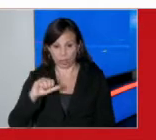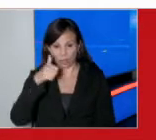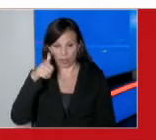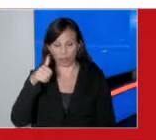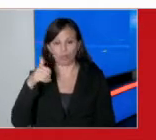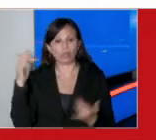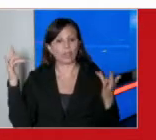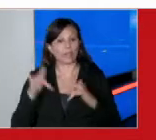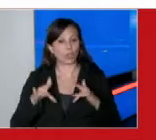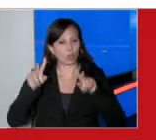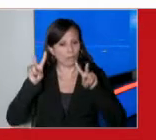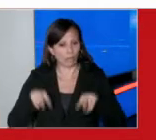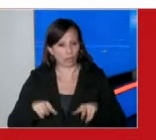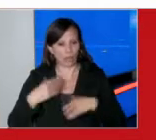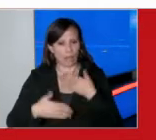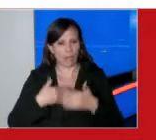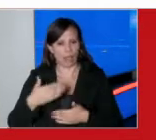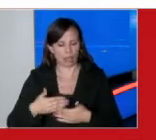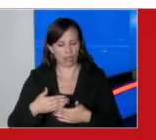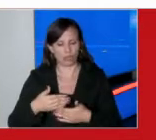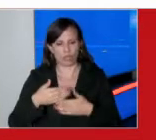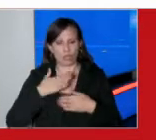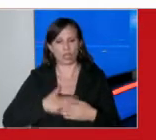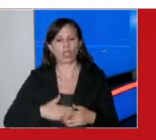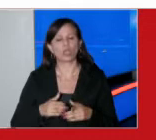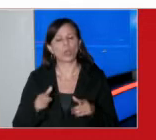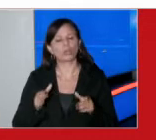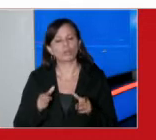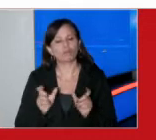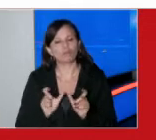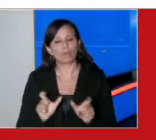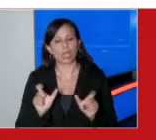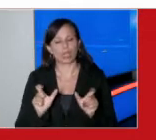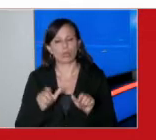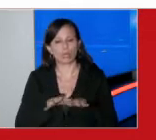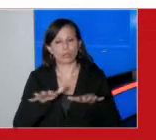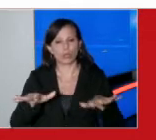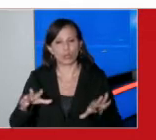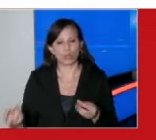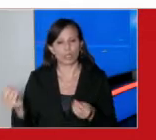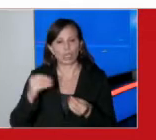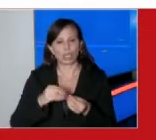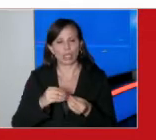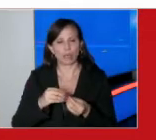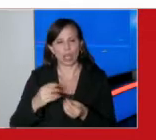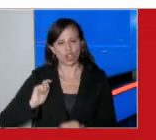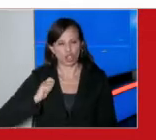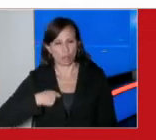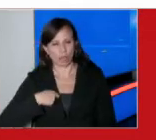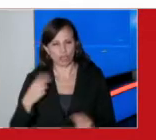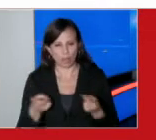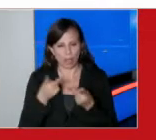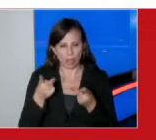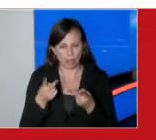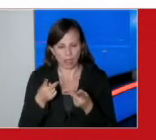בממשלה התנגדו למהלך של הממשלה לנסות ולעצור את התפשטות האומיקרון עם אותו איכוני שבק. זה